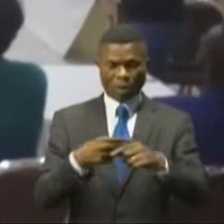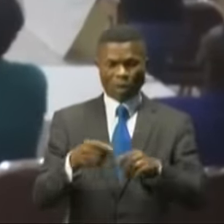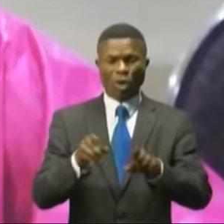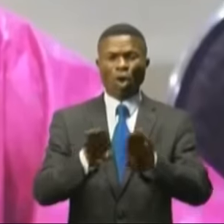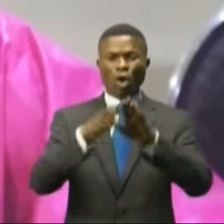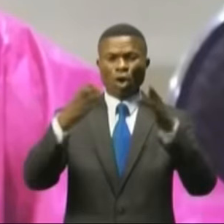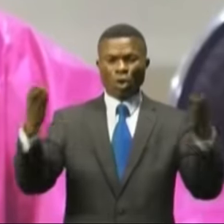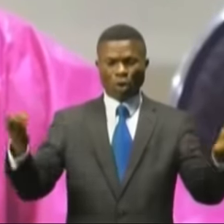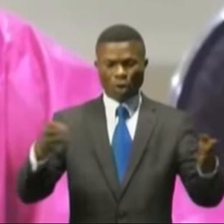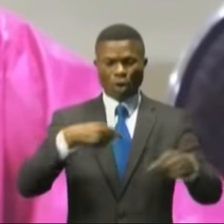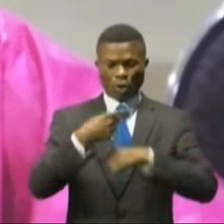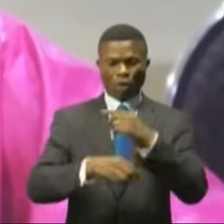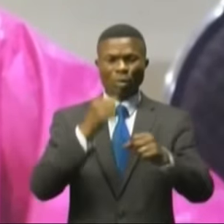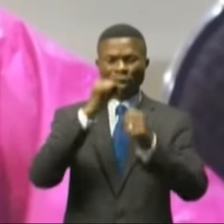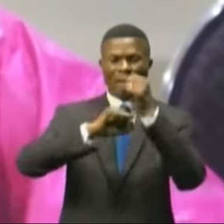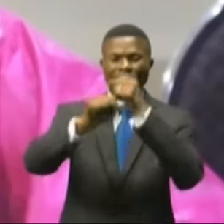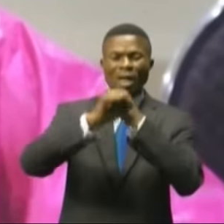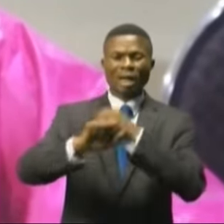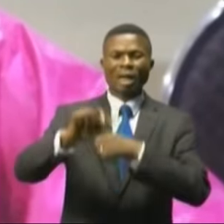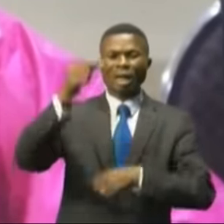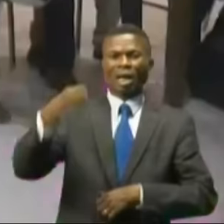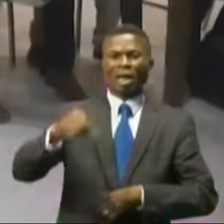lancement officiel de la campagne du café